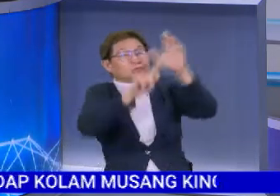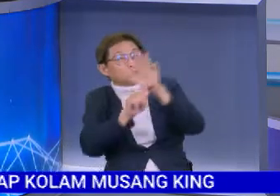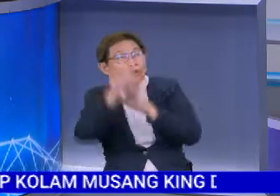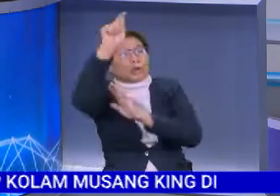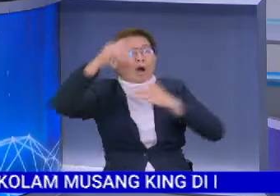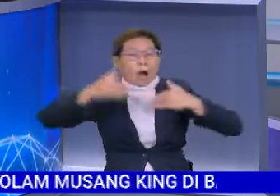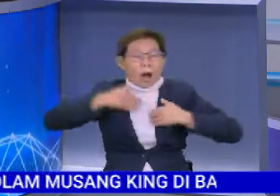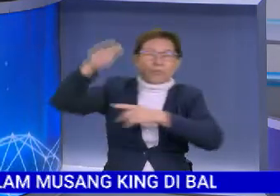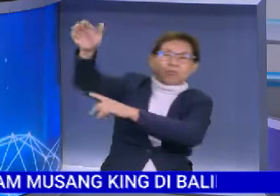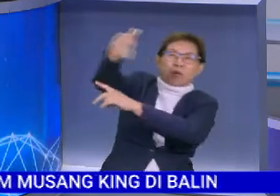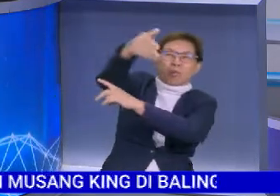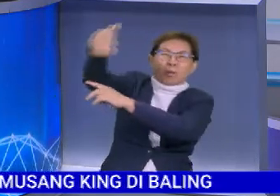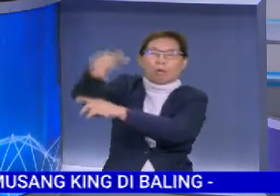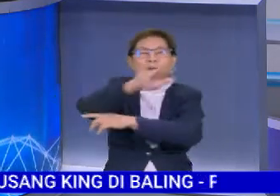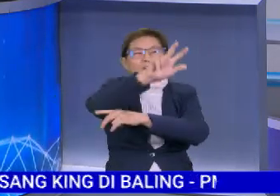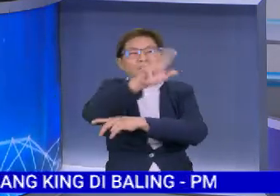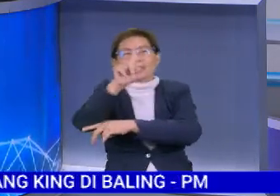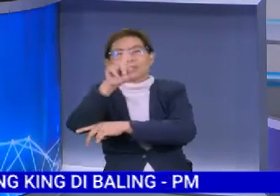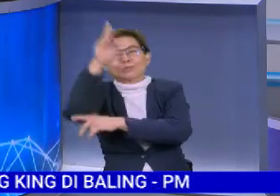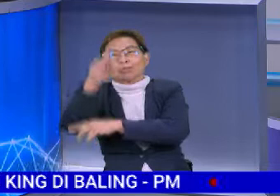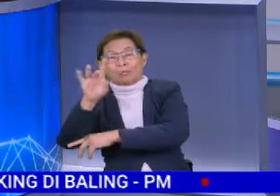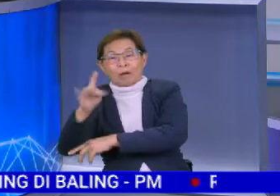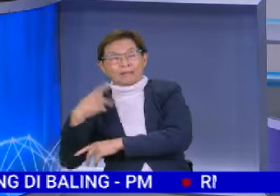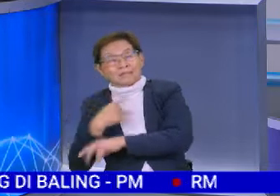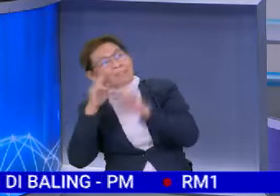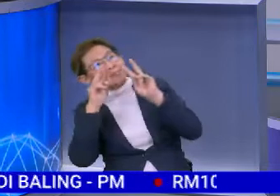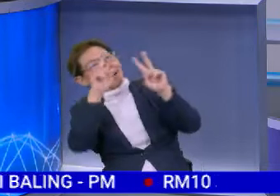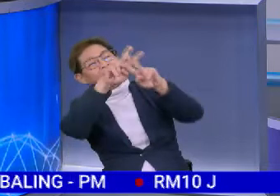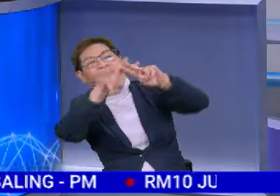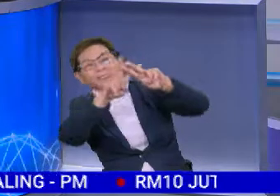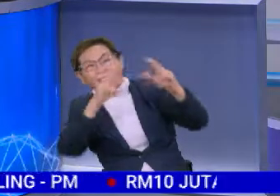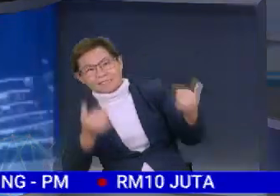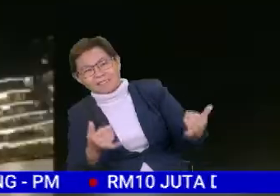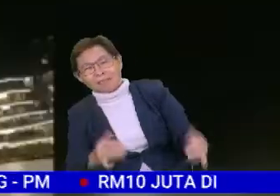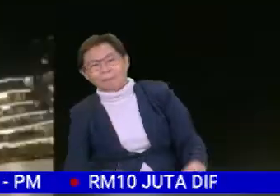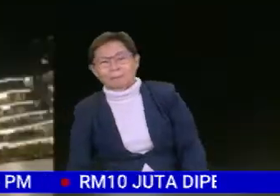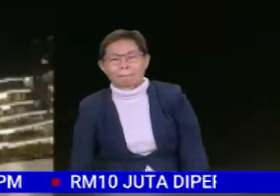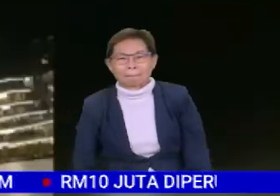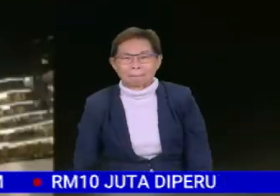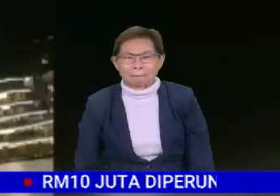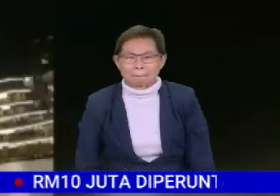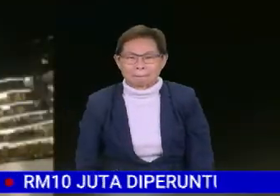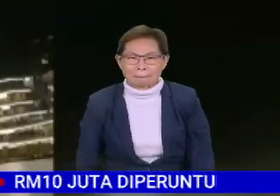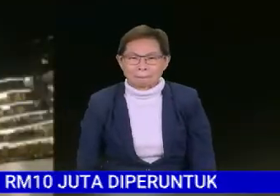mengibarkan jalur gemilang sempena 31 Ogos. Kita saksikan paparan hashtag.